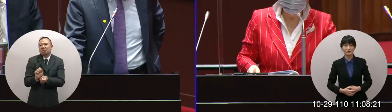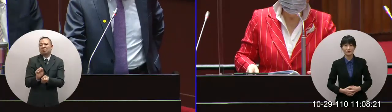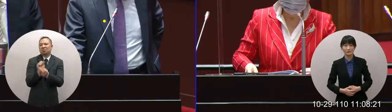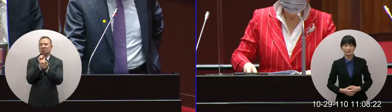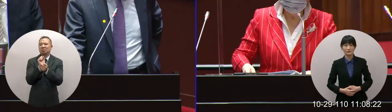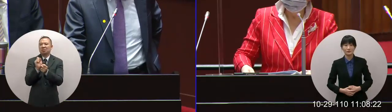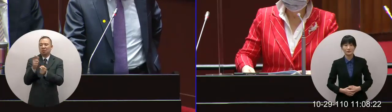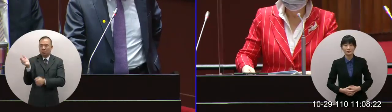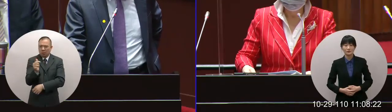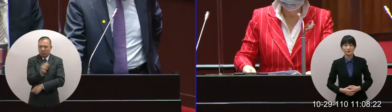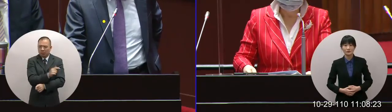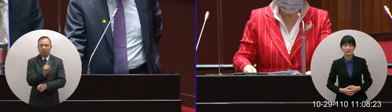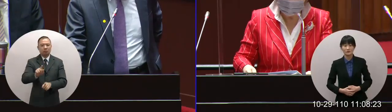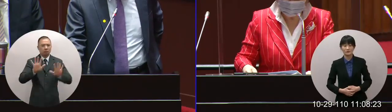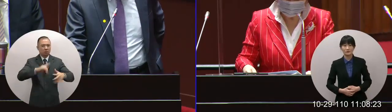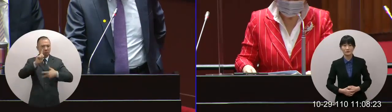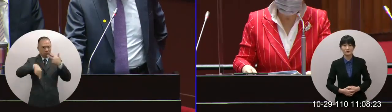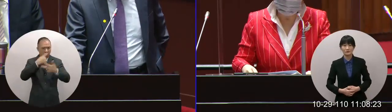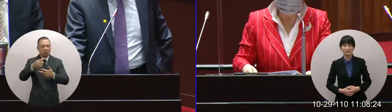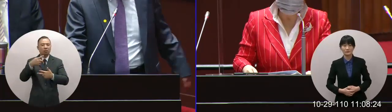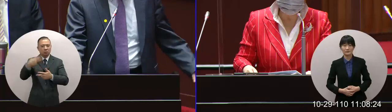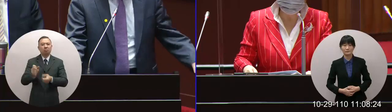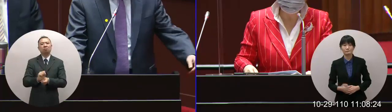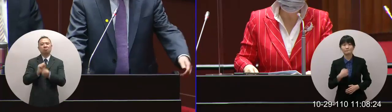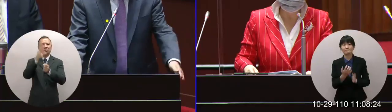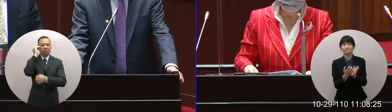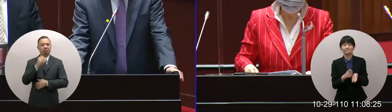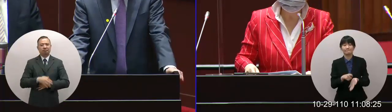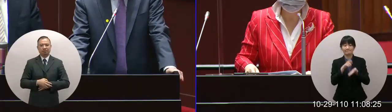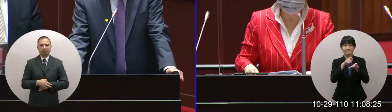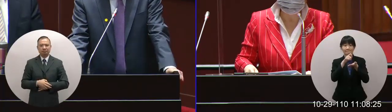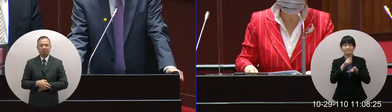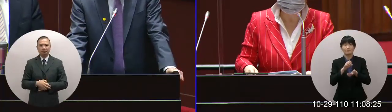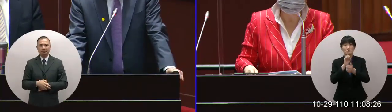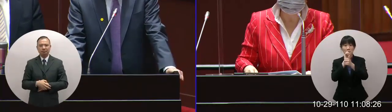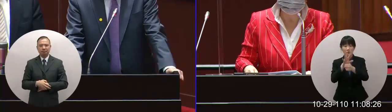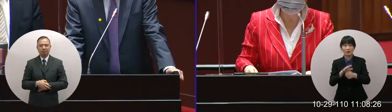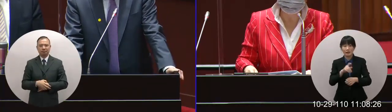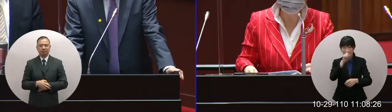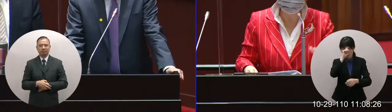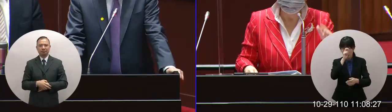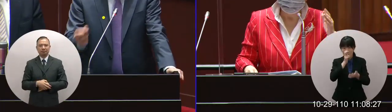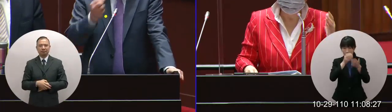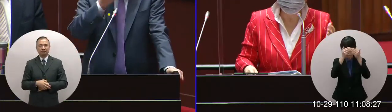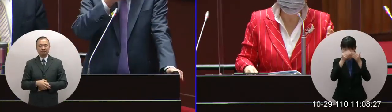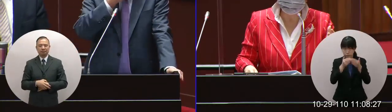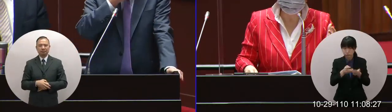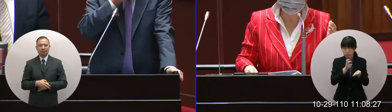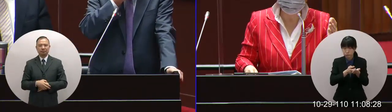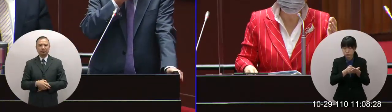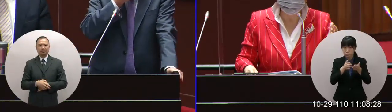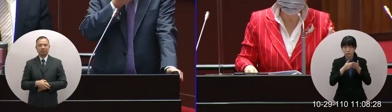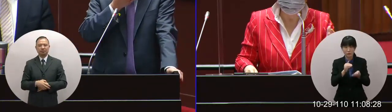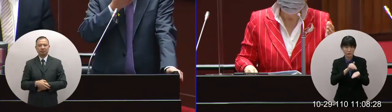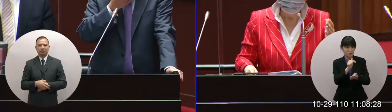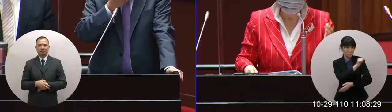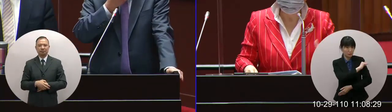下来还会提高很多。 我刚刚提到是要我们从严来看啊，因为这个医师人